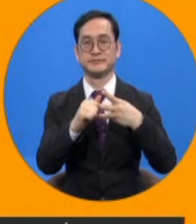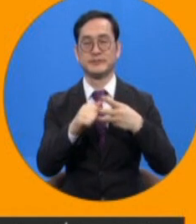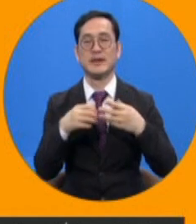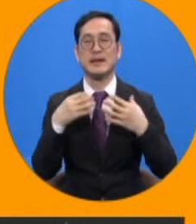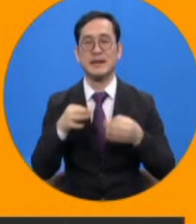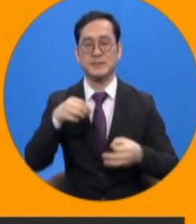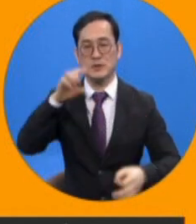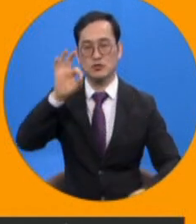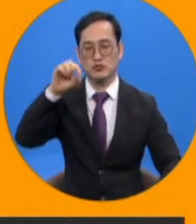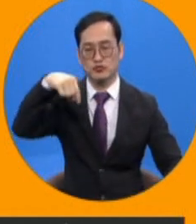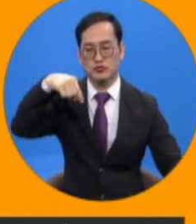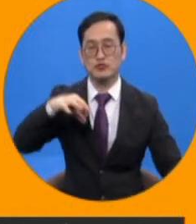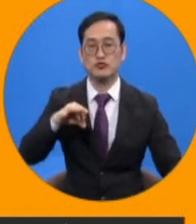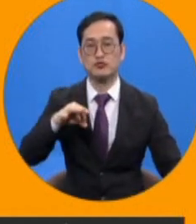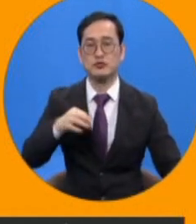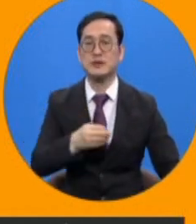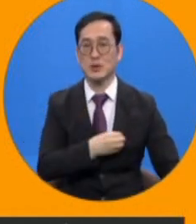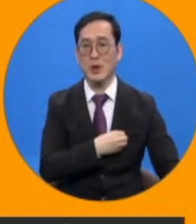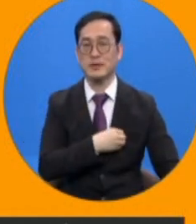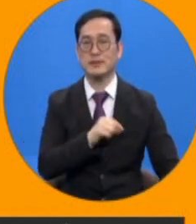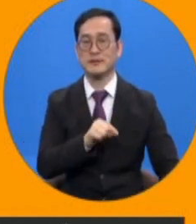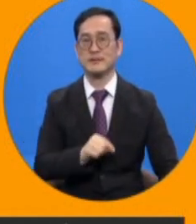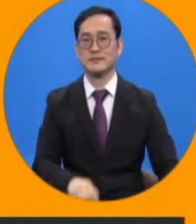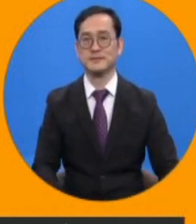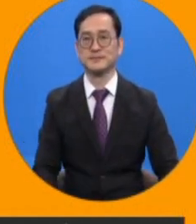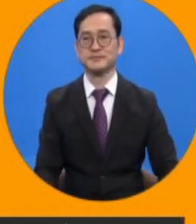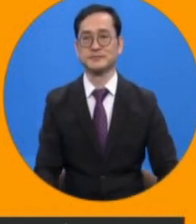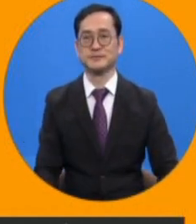김웅 의원인데 공수처가